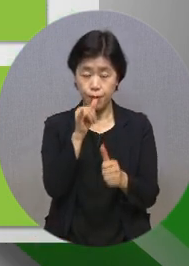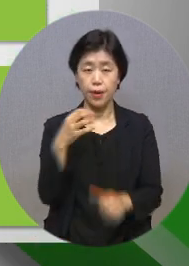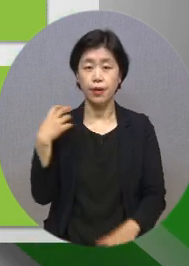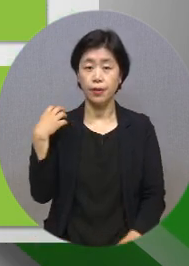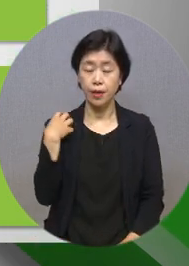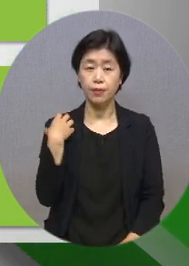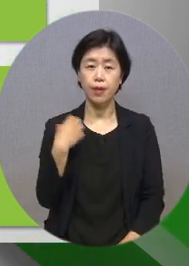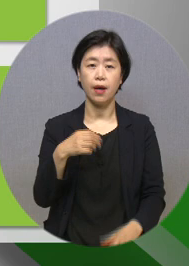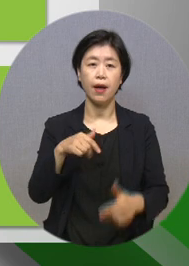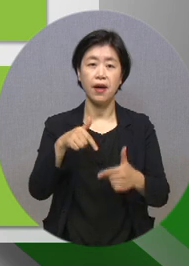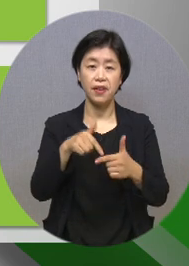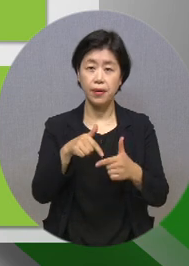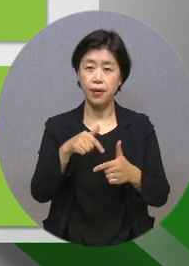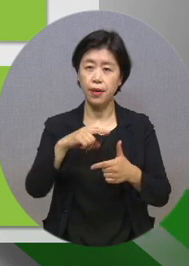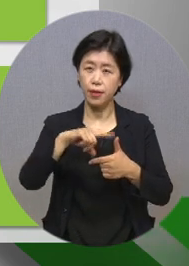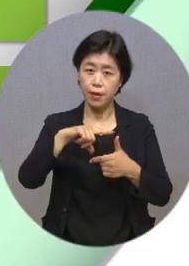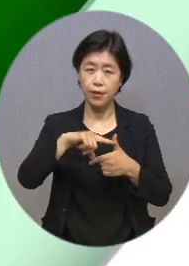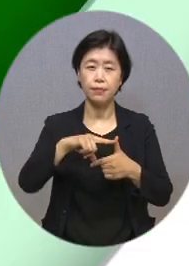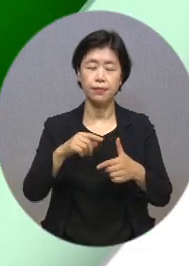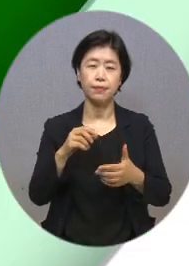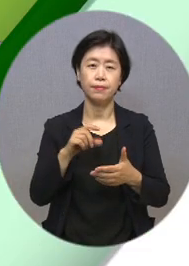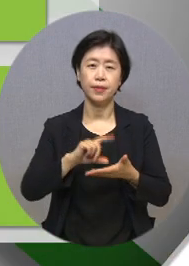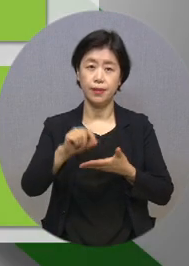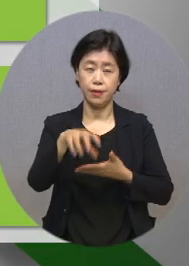담당기사는 경남지사입니다.